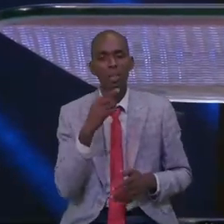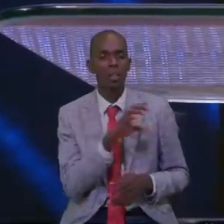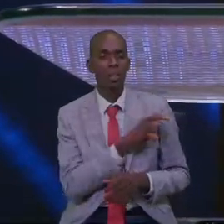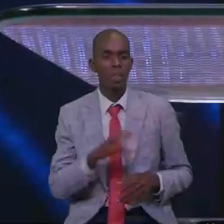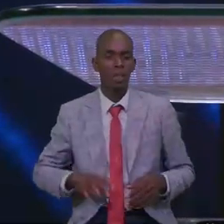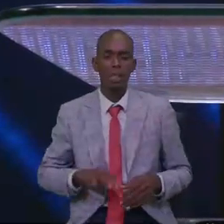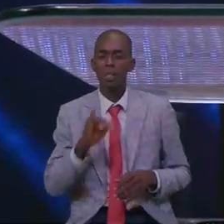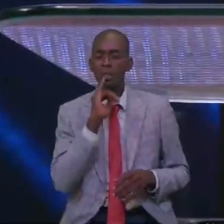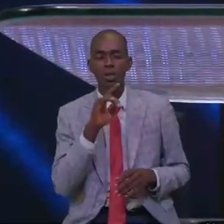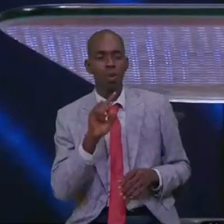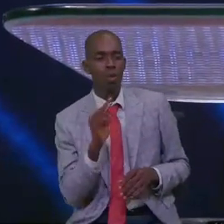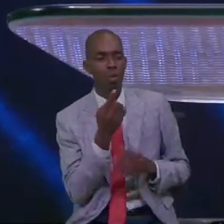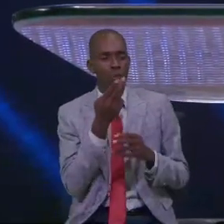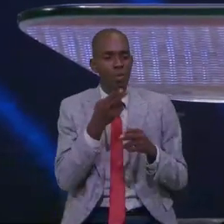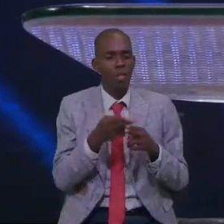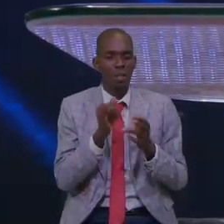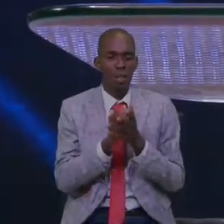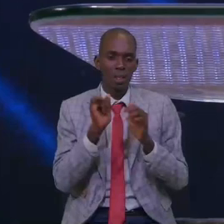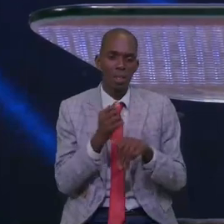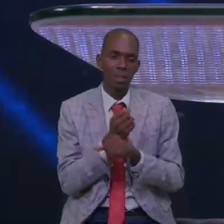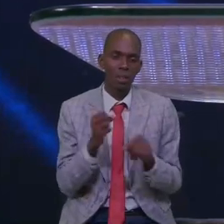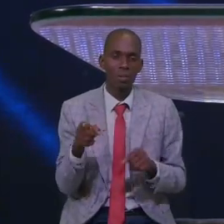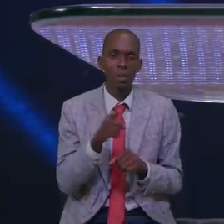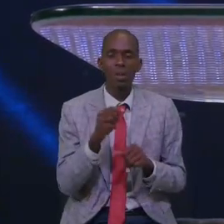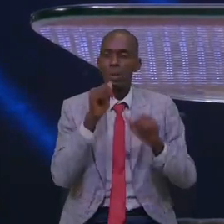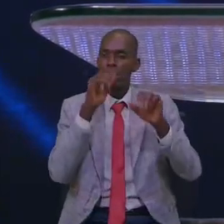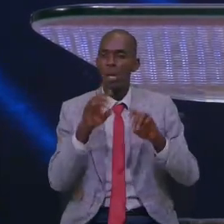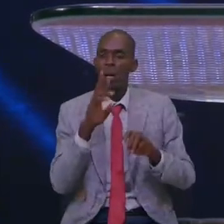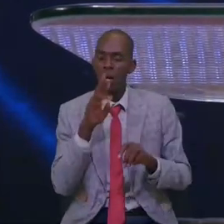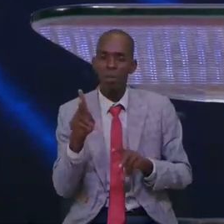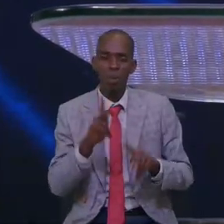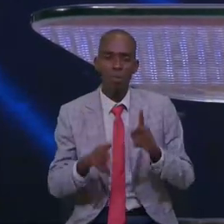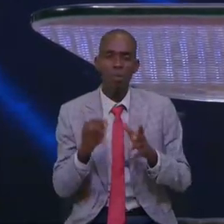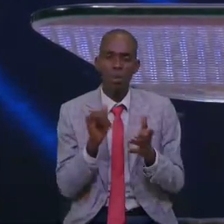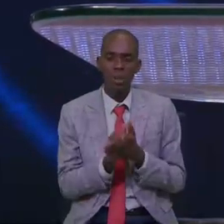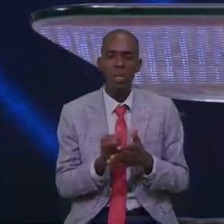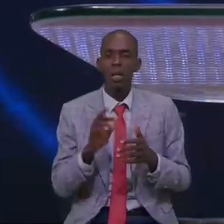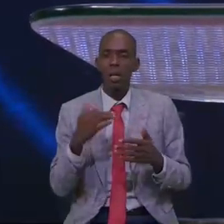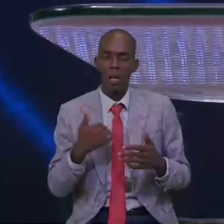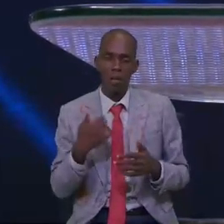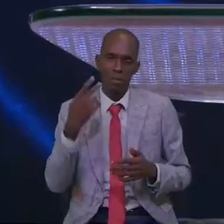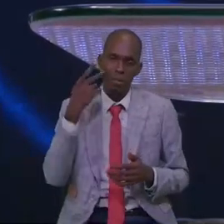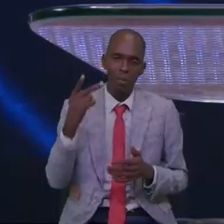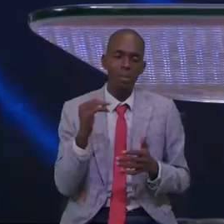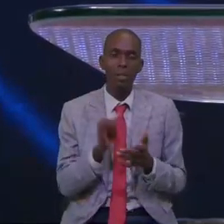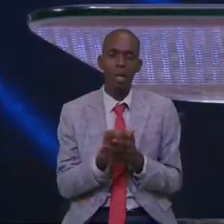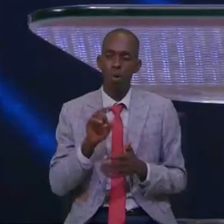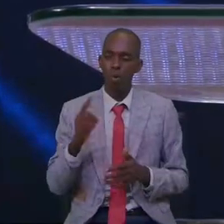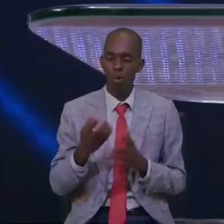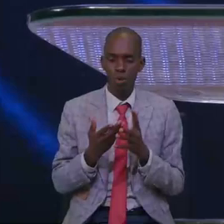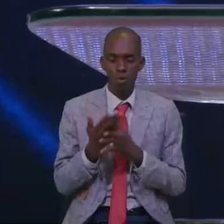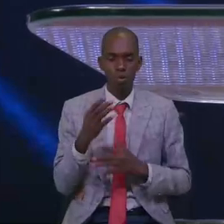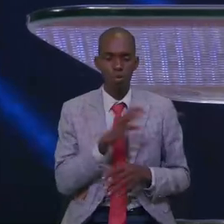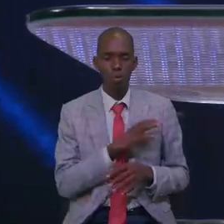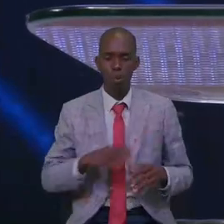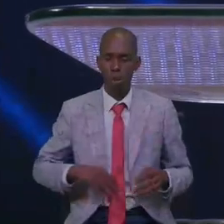être sauvé. Heureux ceux qui ont vu que ce n'est pas Christ, Christ seul. À cause